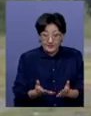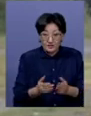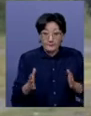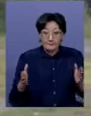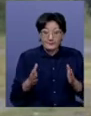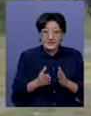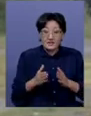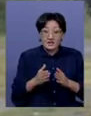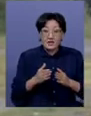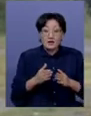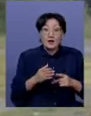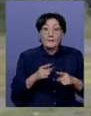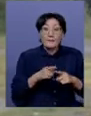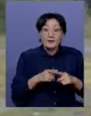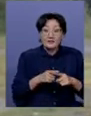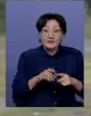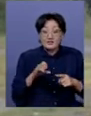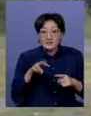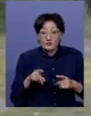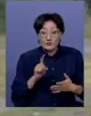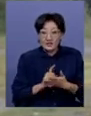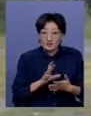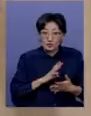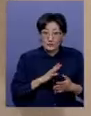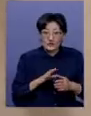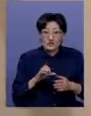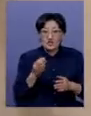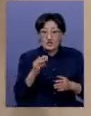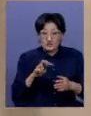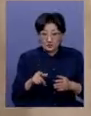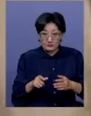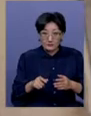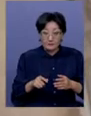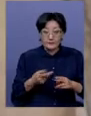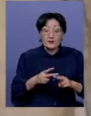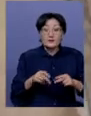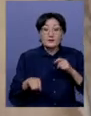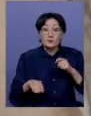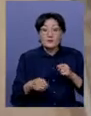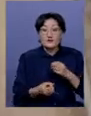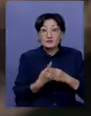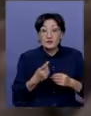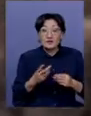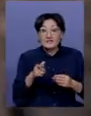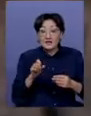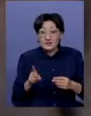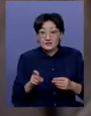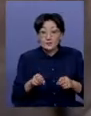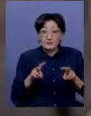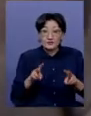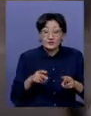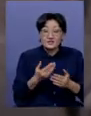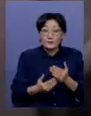менее 1,5 сантиметров не должно быть, значит, щели. Для того, чтобы предотвратить появление угарного газа,